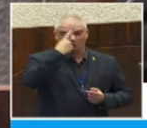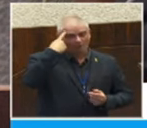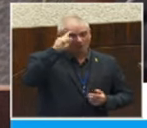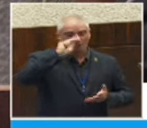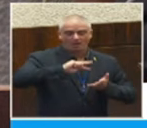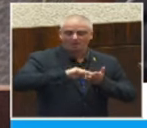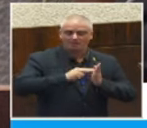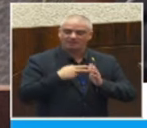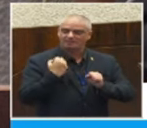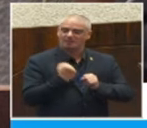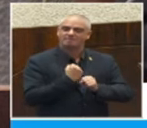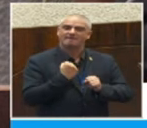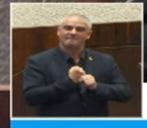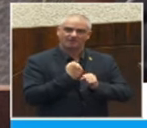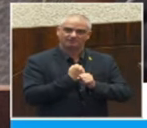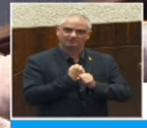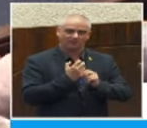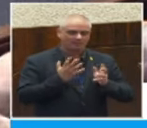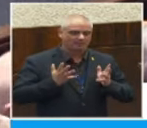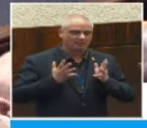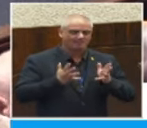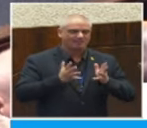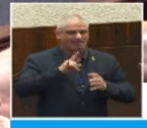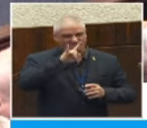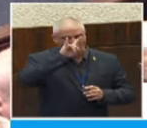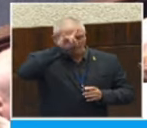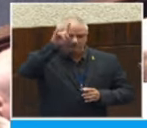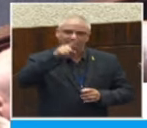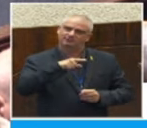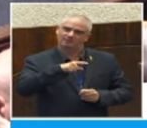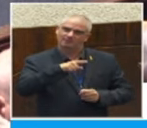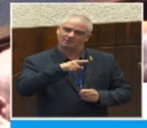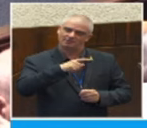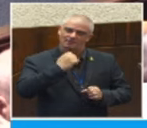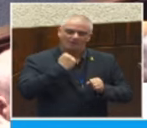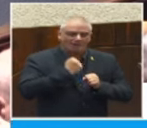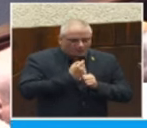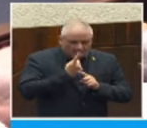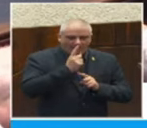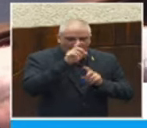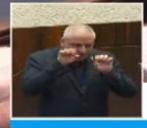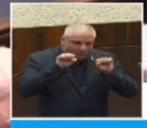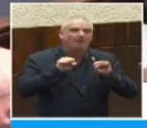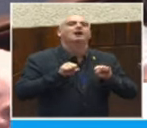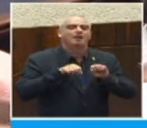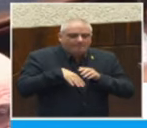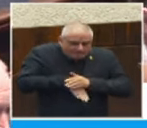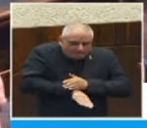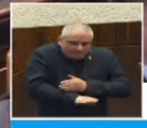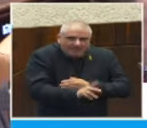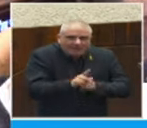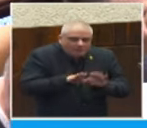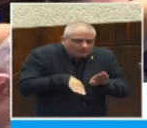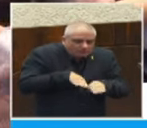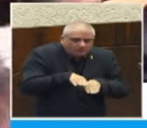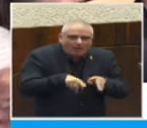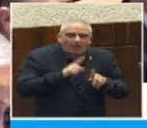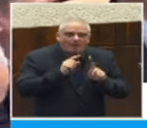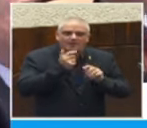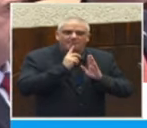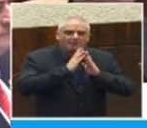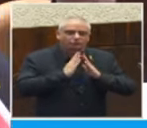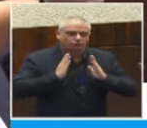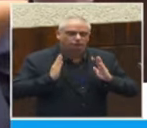לפועל את המתקפה השטנית, הוציא לרגע את אפו מהמחילות בהן זחל כמעט שנה,